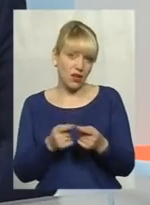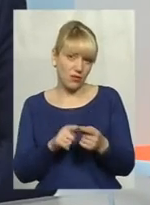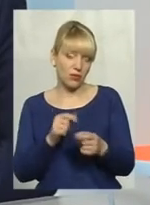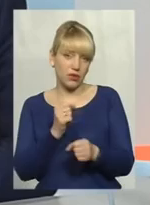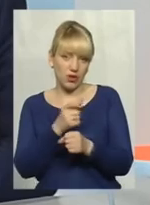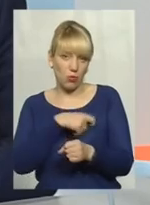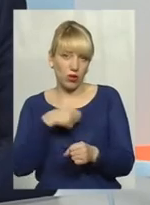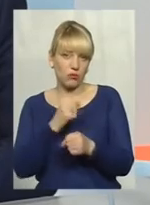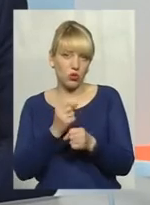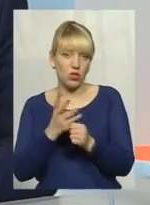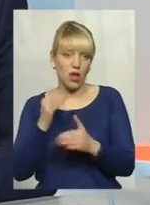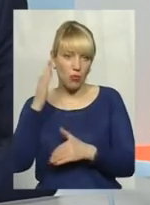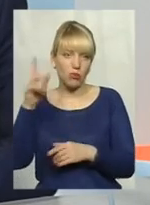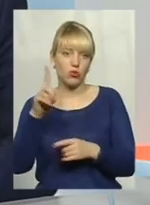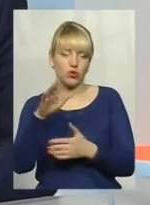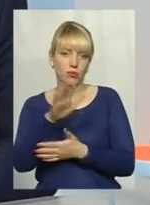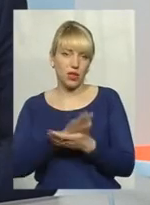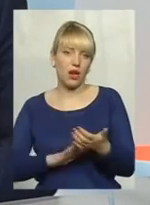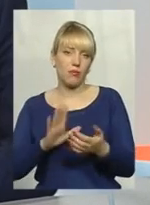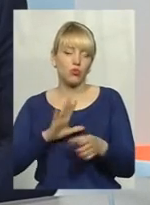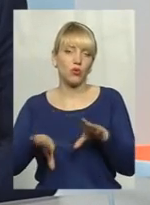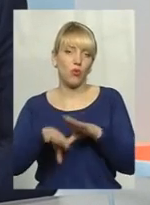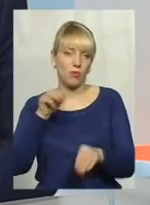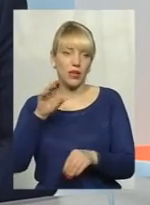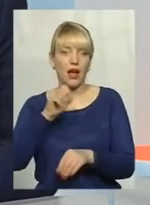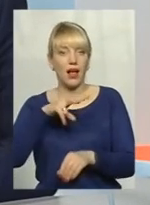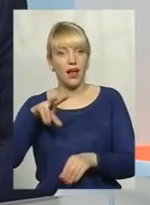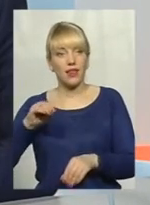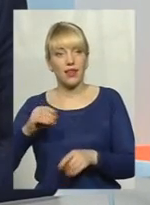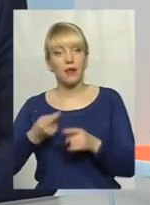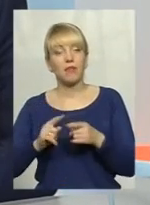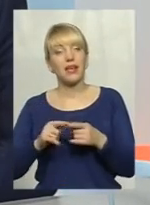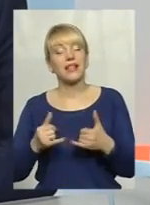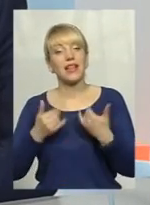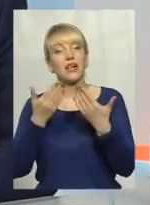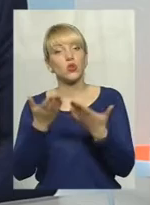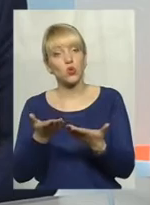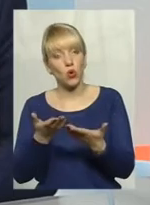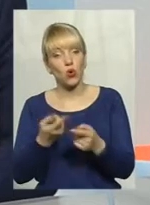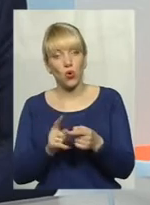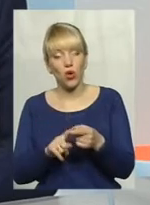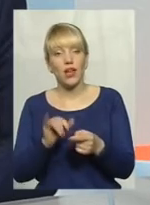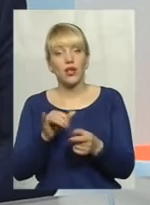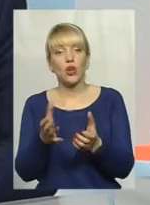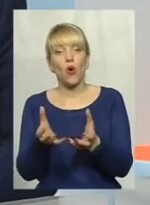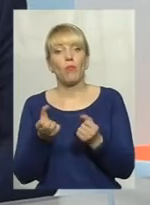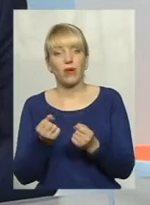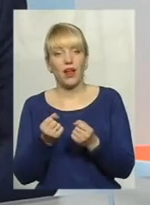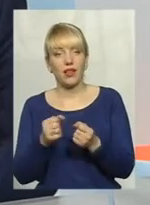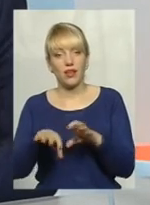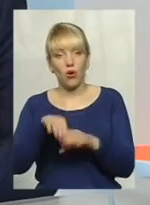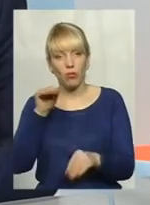майбутнє, щоб в подальшому знову бути обраним. Але ми для цього і обираємо депутата, щоб він старався